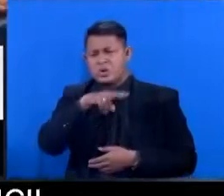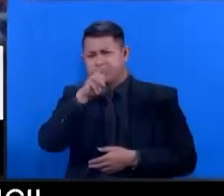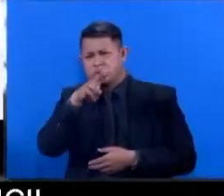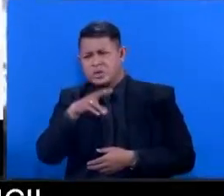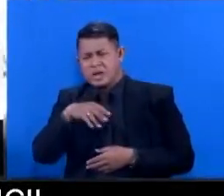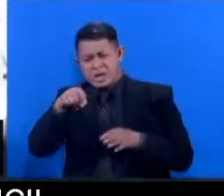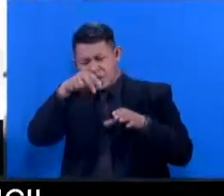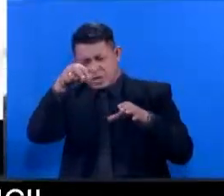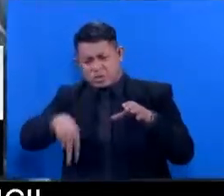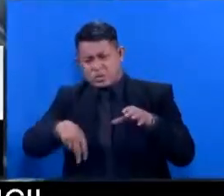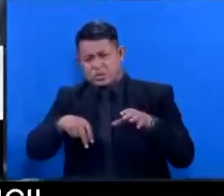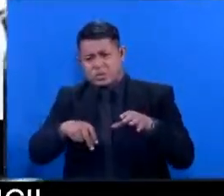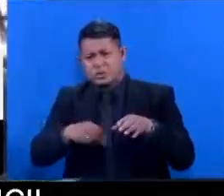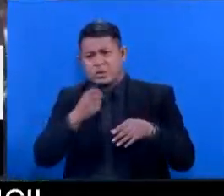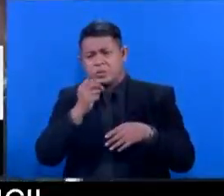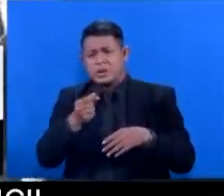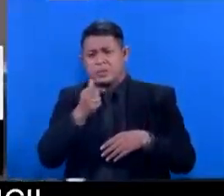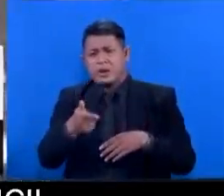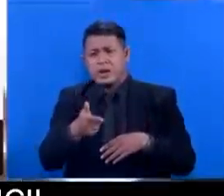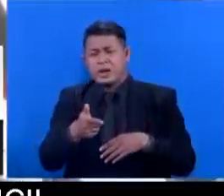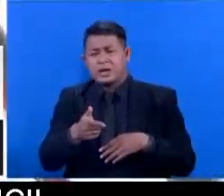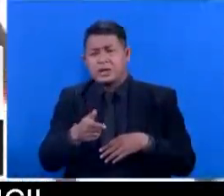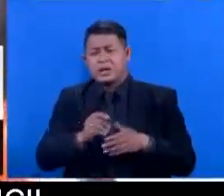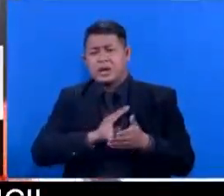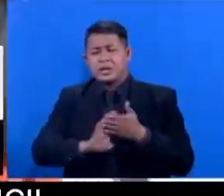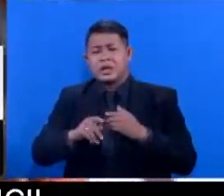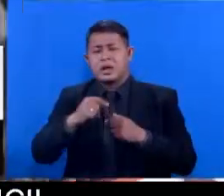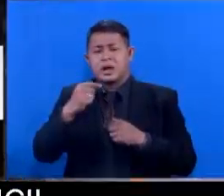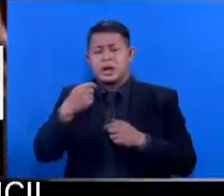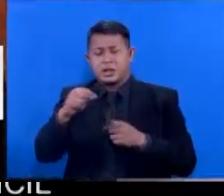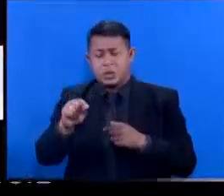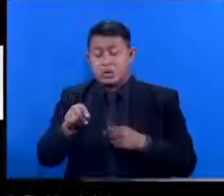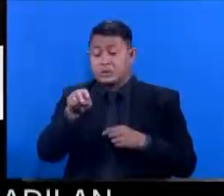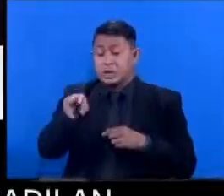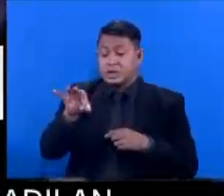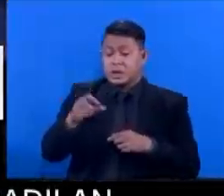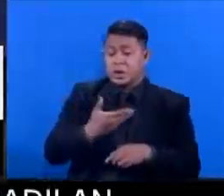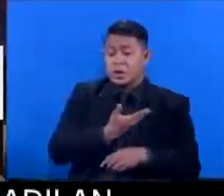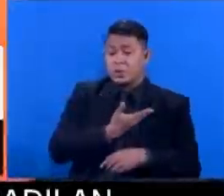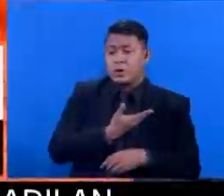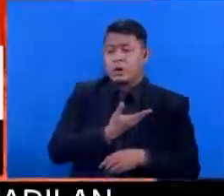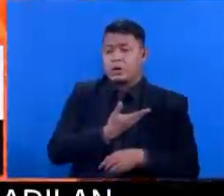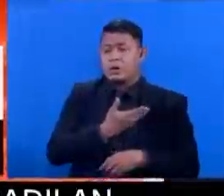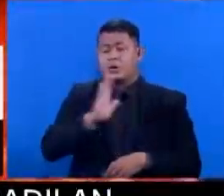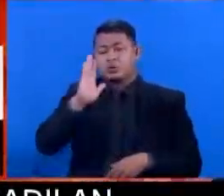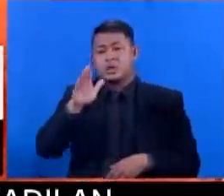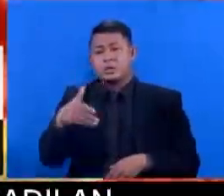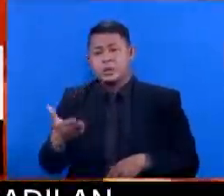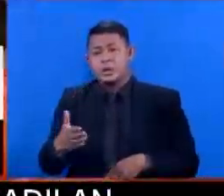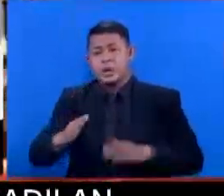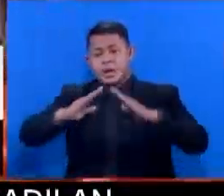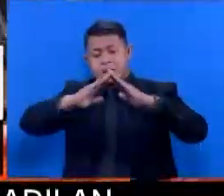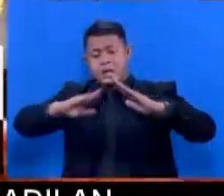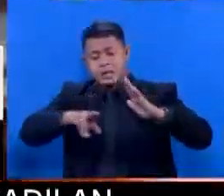anaknya tak juga keluar untuk membeli makanan menyusul ke kantor. Saat dilakukan pengecekan, korban didapati tak bernyawa di